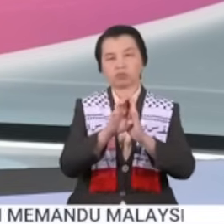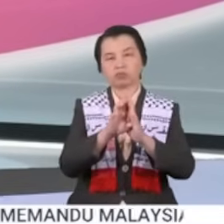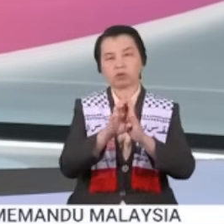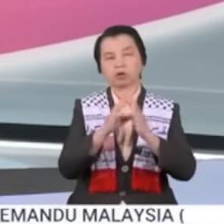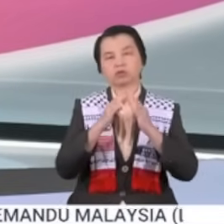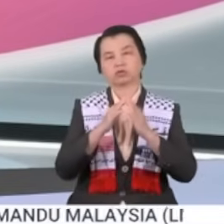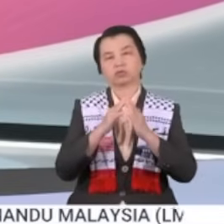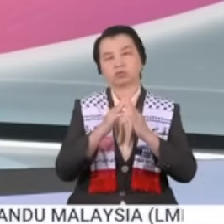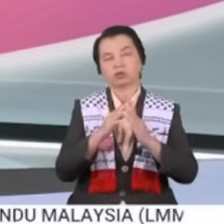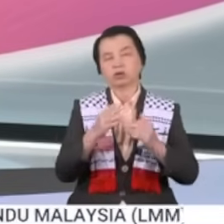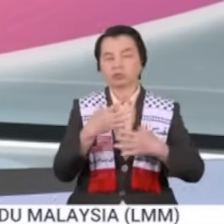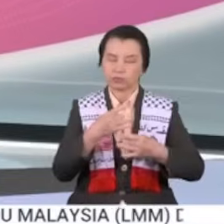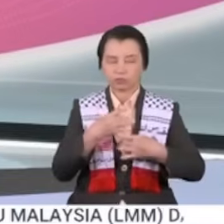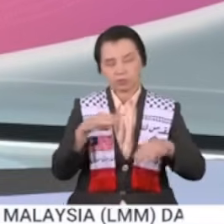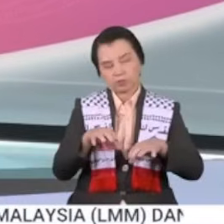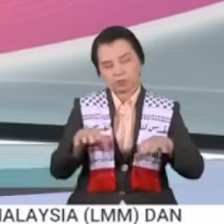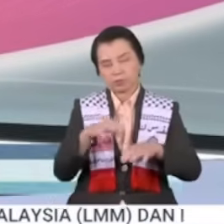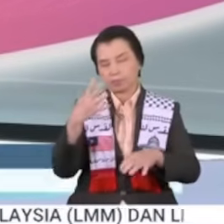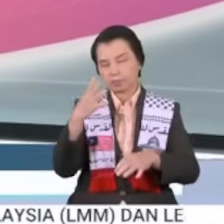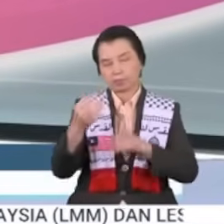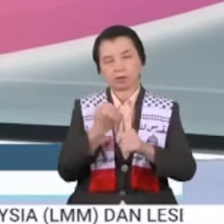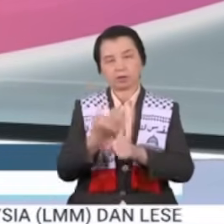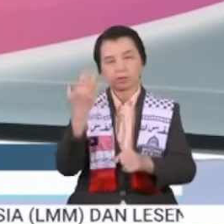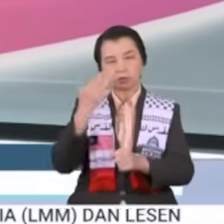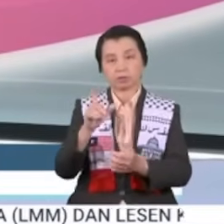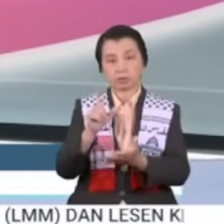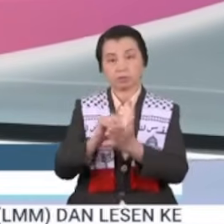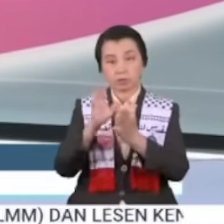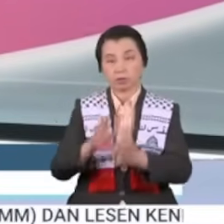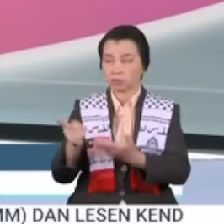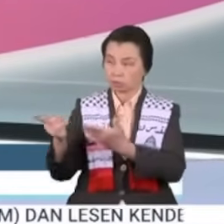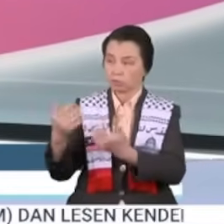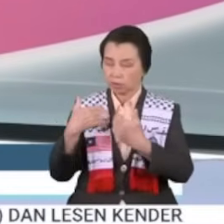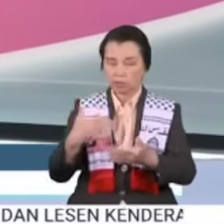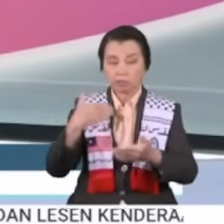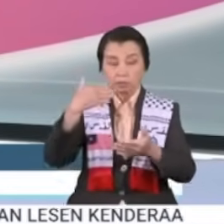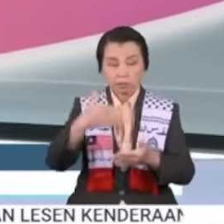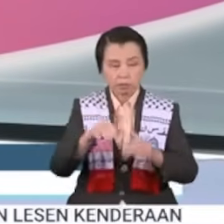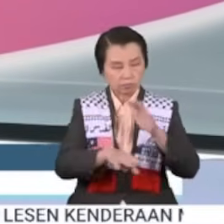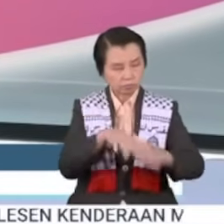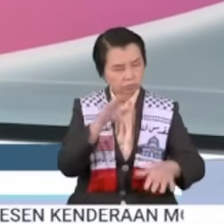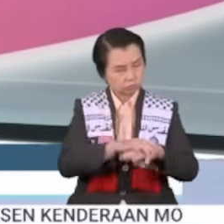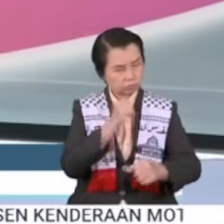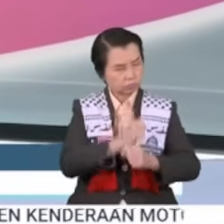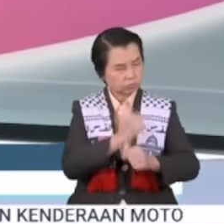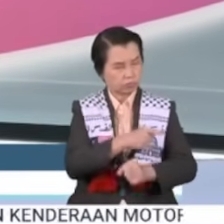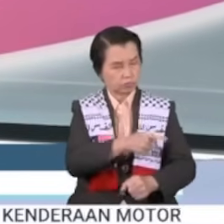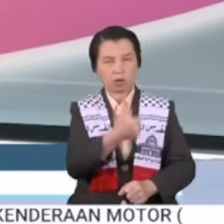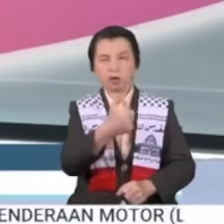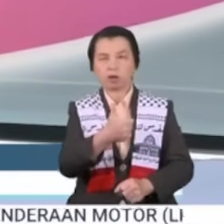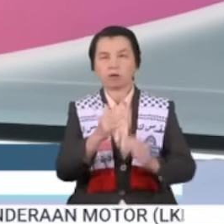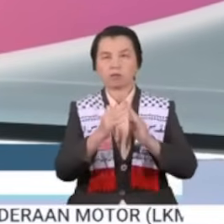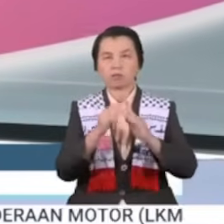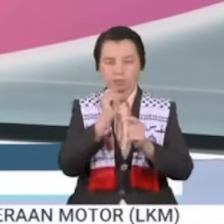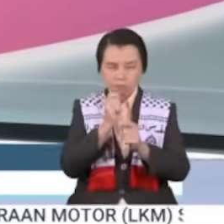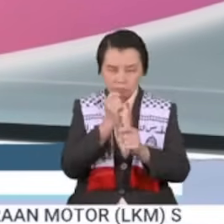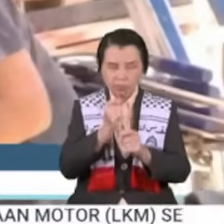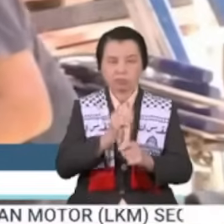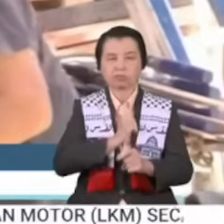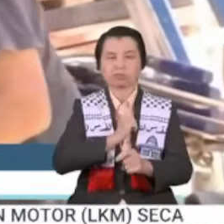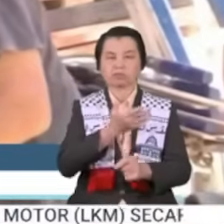mini hanya sekadar suka-suka 14 tahun lepas wartawan mazu zulkfi mendekati tangan seni yang bernilai tinggi